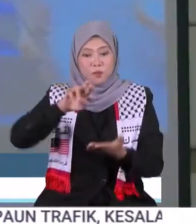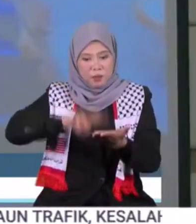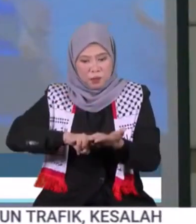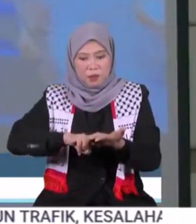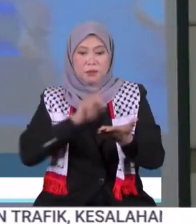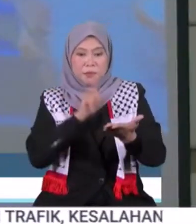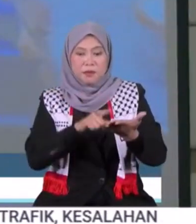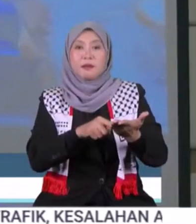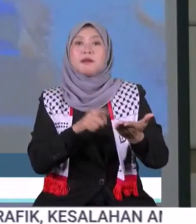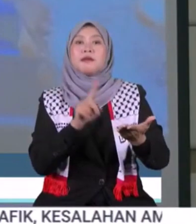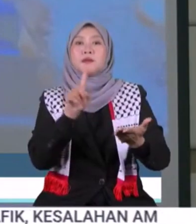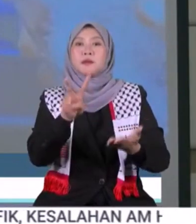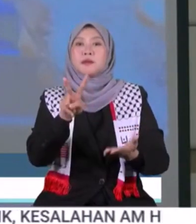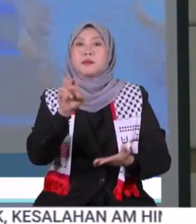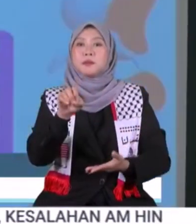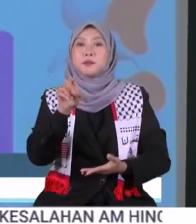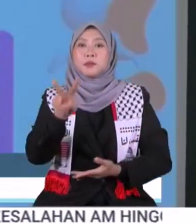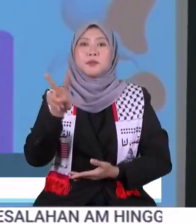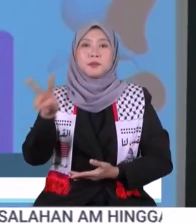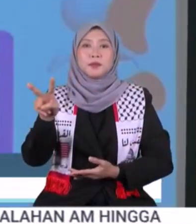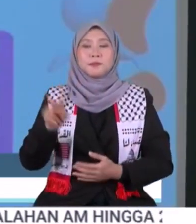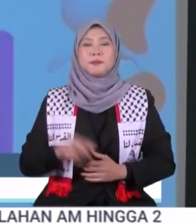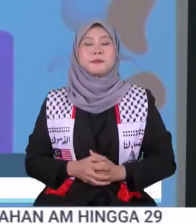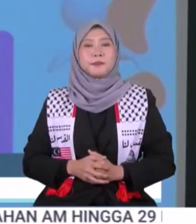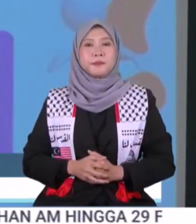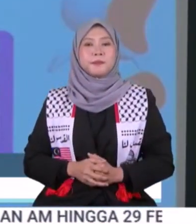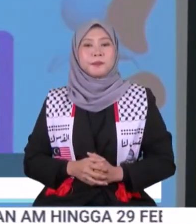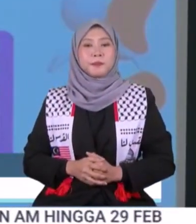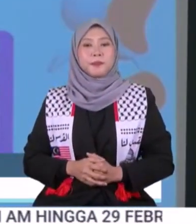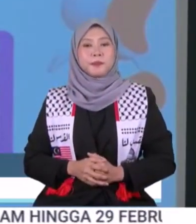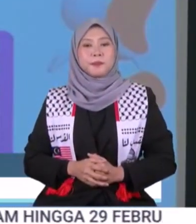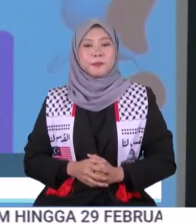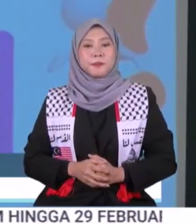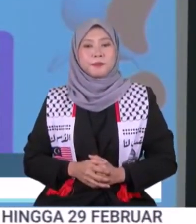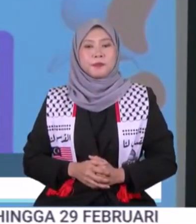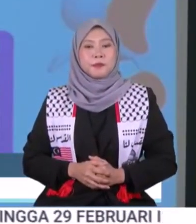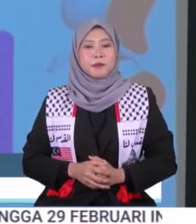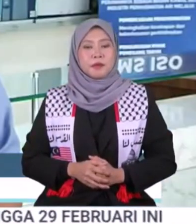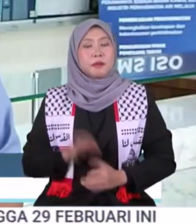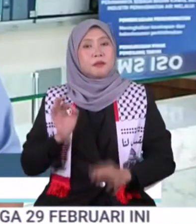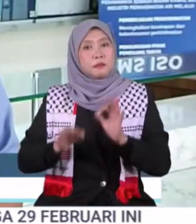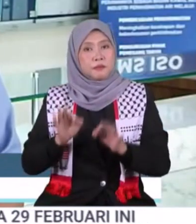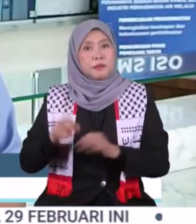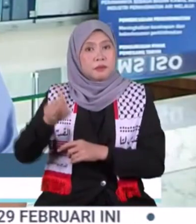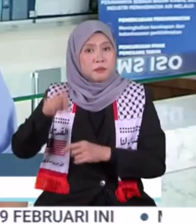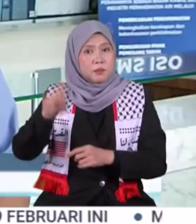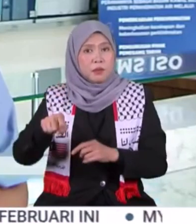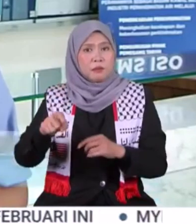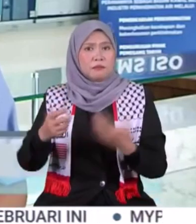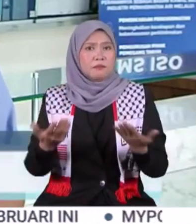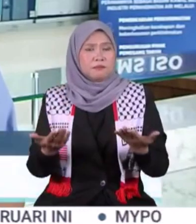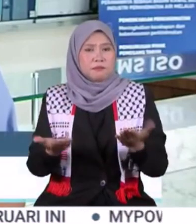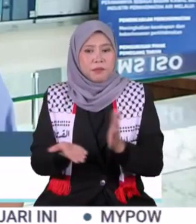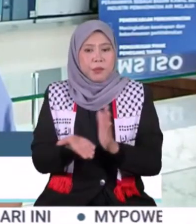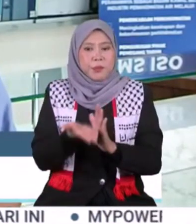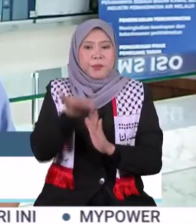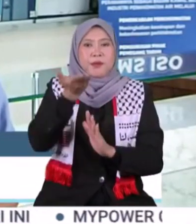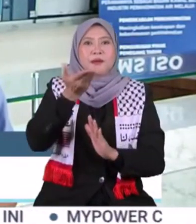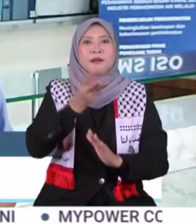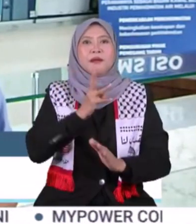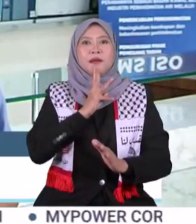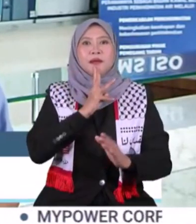sebenar 2022. Jadi kita tak melihat sebarang kemungkinan ataupun keperluan untuk berlakunya kenaikan di